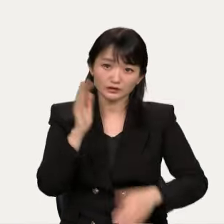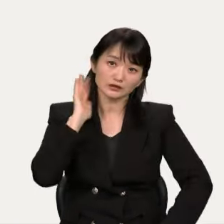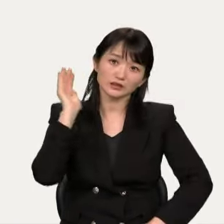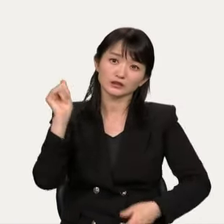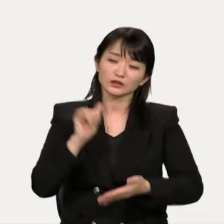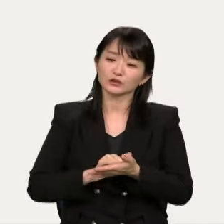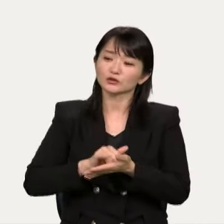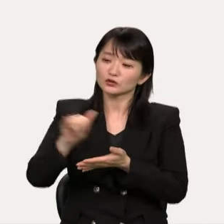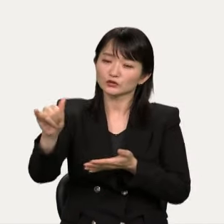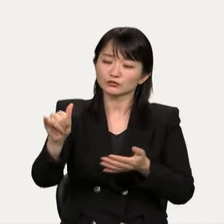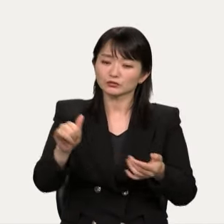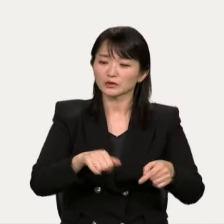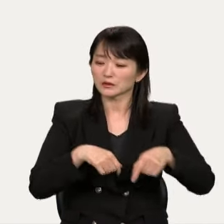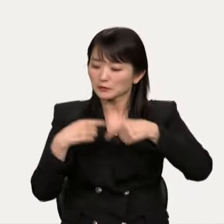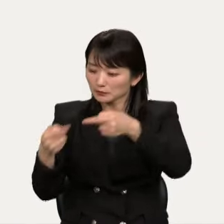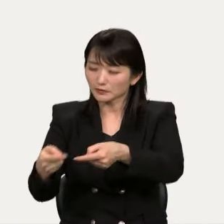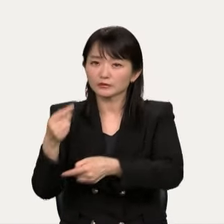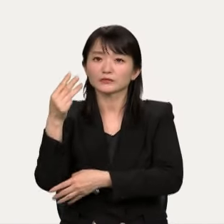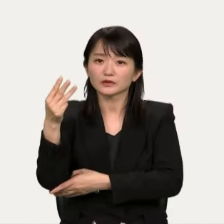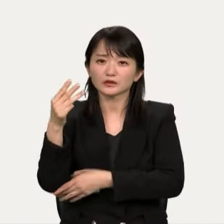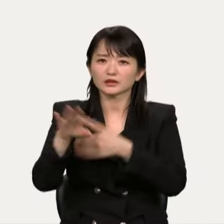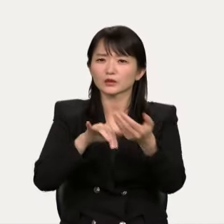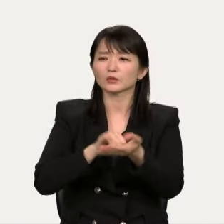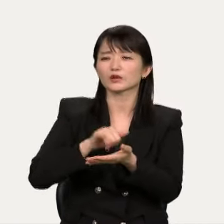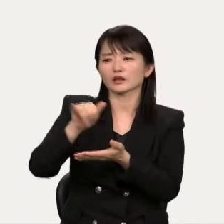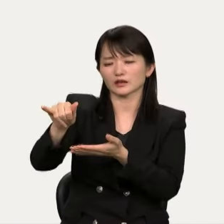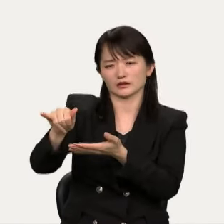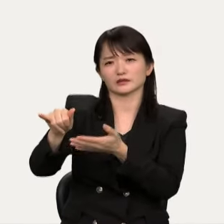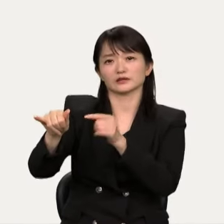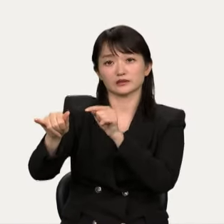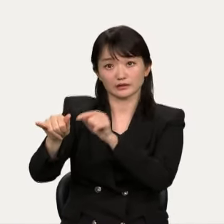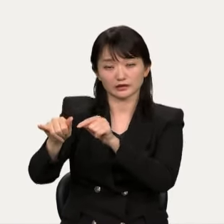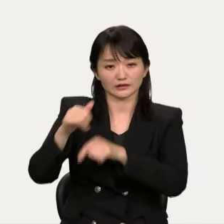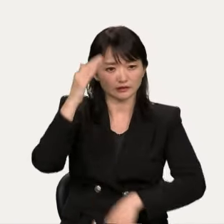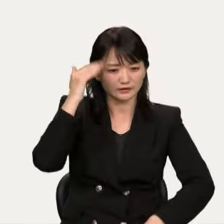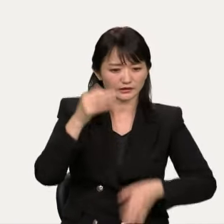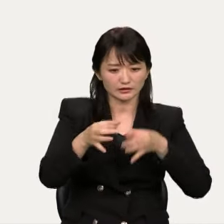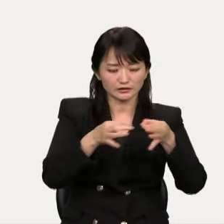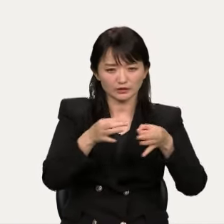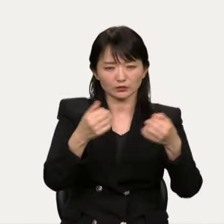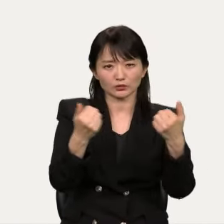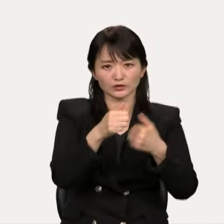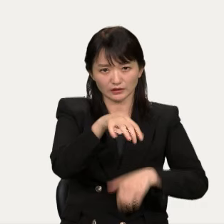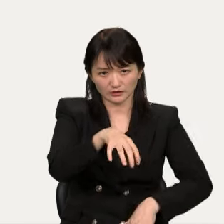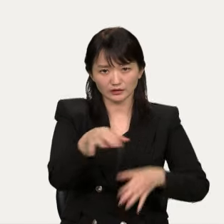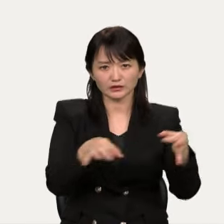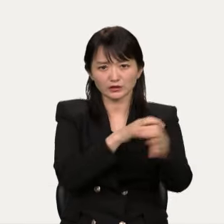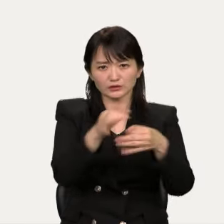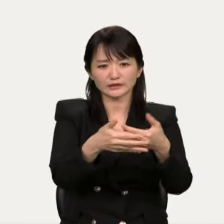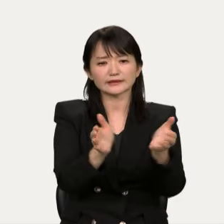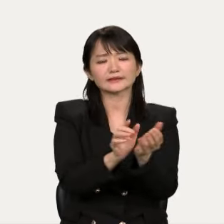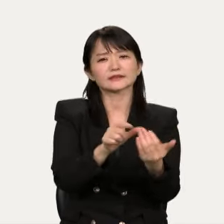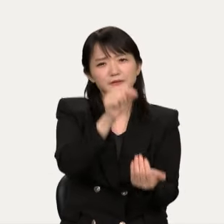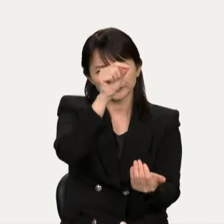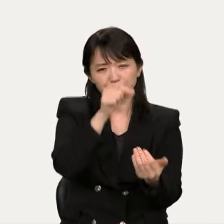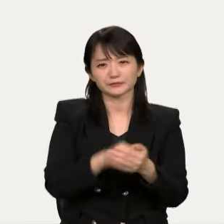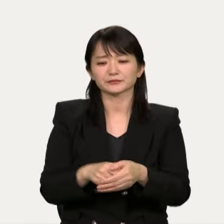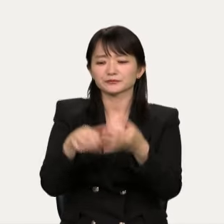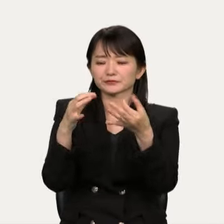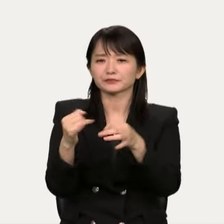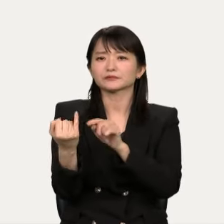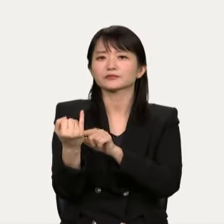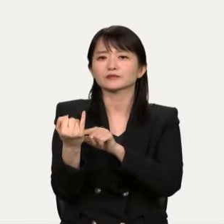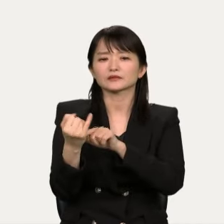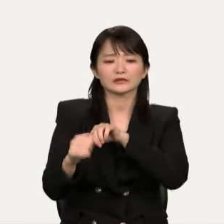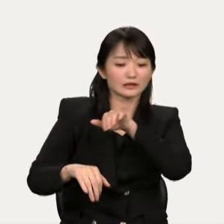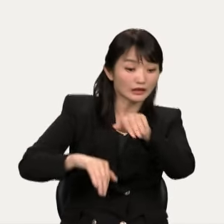동행한 데 대해 해외 순방 기업은 기본적으로 대한상공회의소 등 경제단체들이 선정한다며 김 여사가